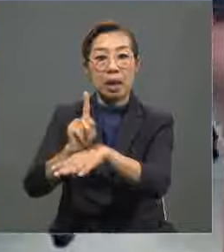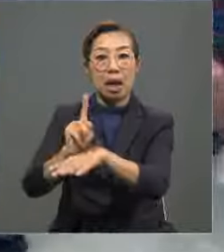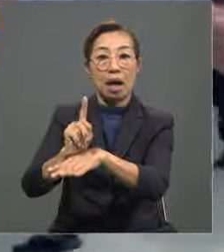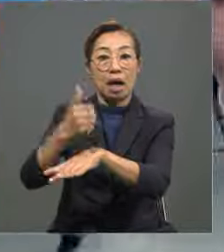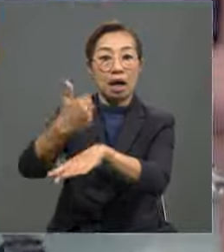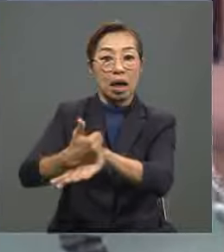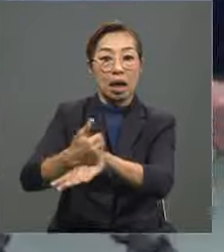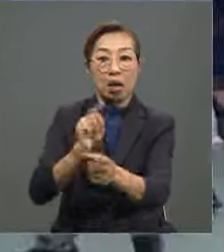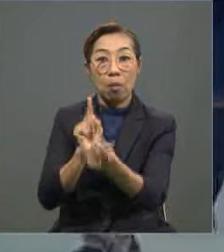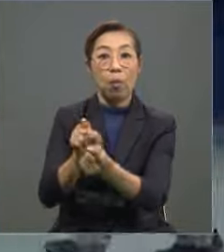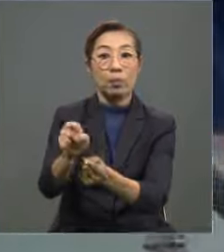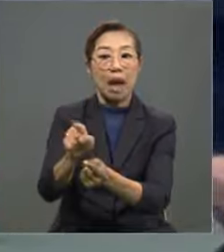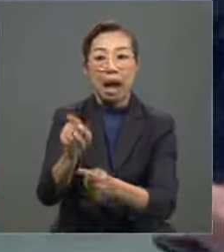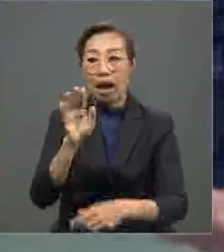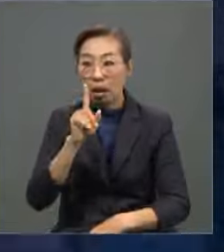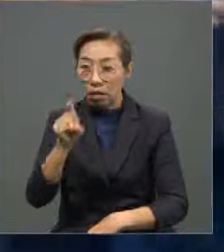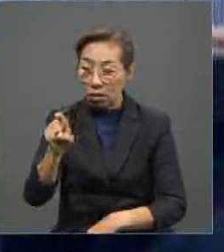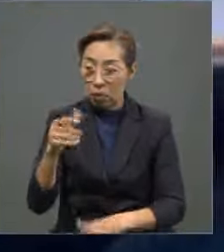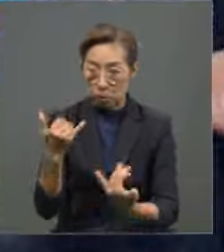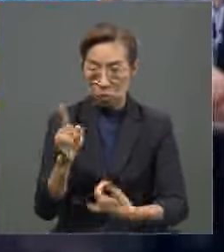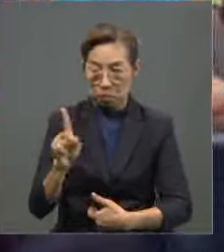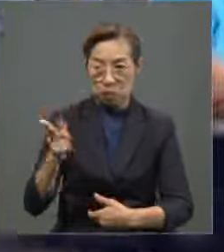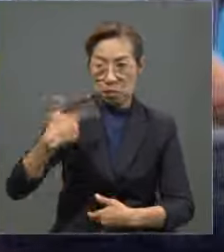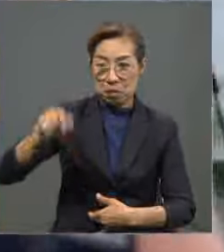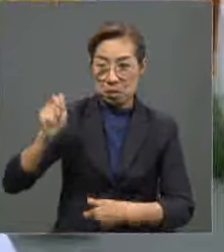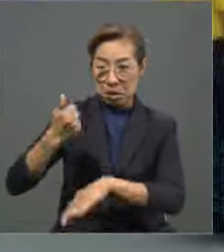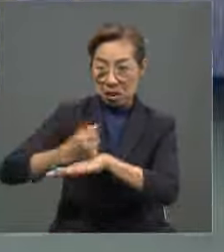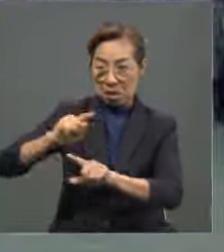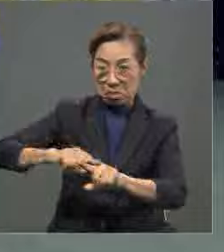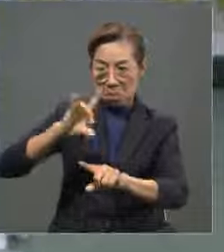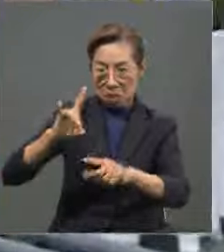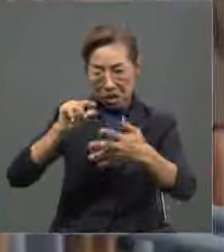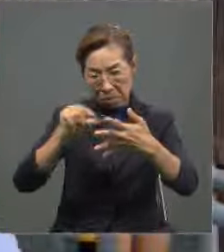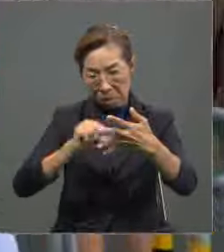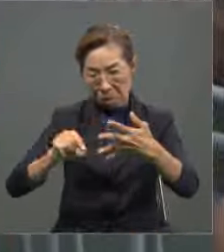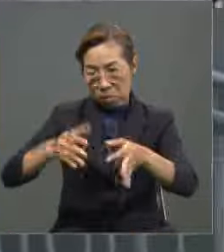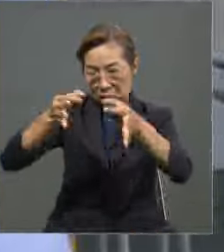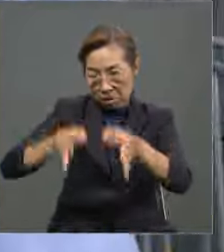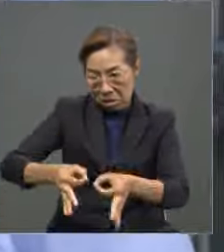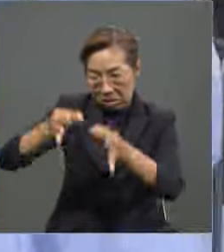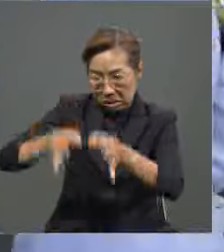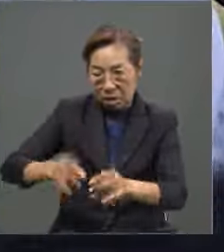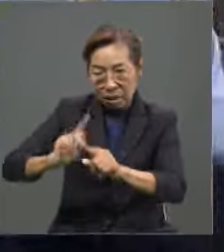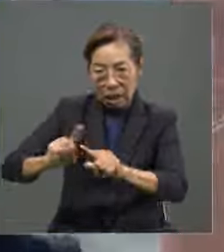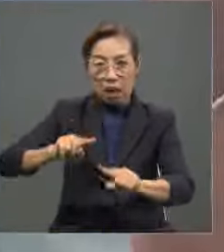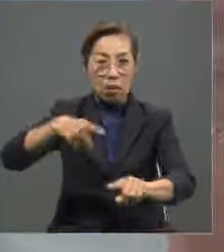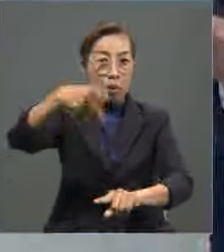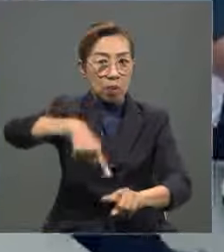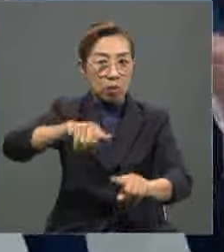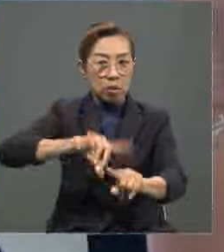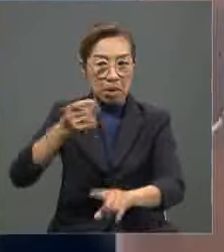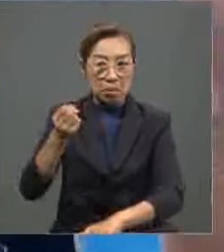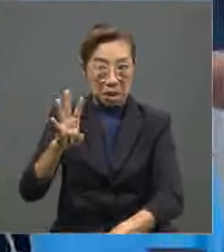ไตรรัตน์ในเรื่องที่คดีศาลรัฐธรรมนูญจะต้องมีการวินิจฉัยในเดือนสิงหาคมโดยเฉพาะวันพุธที่ 14นี้แล้วก็เป็น